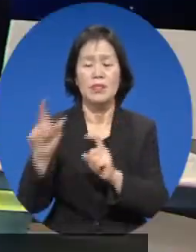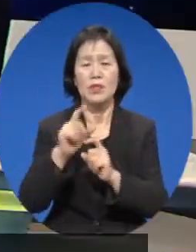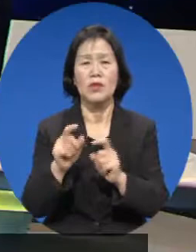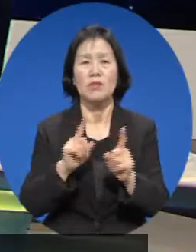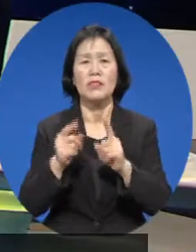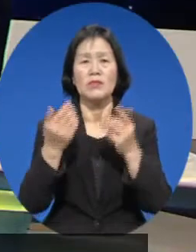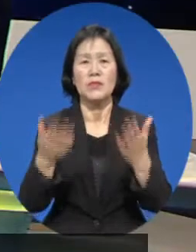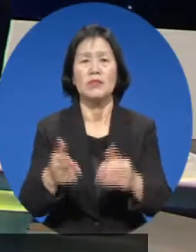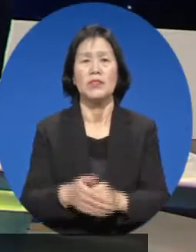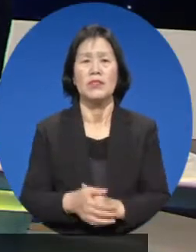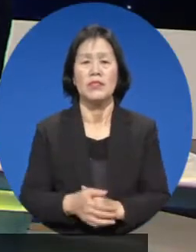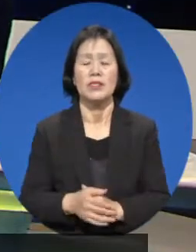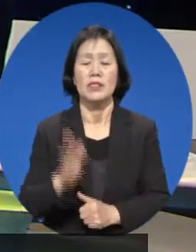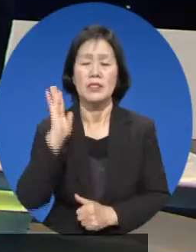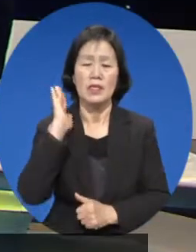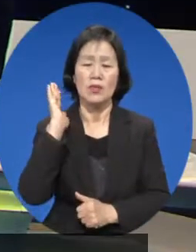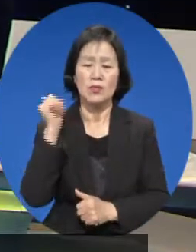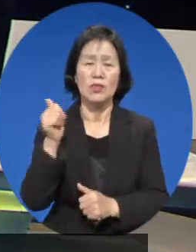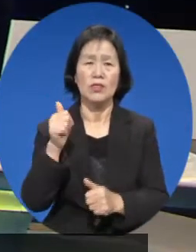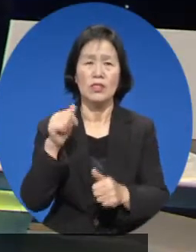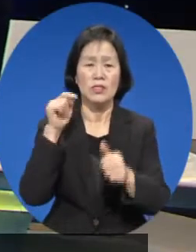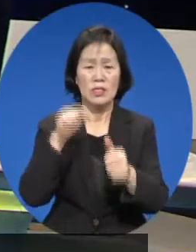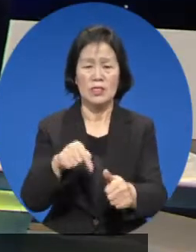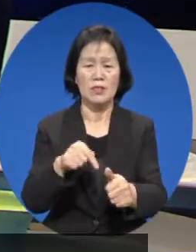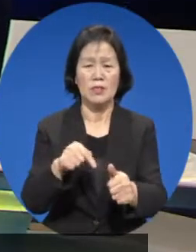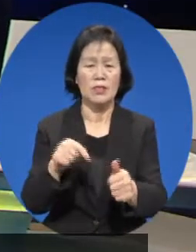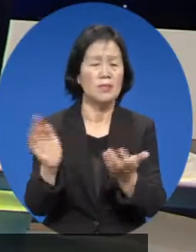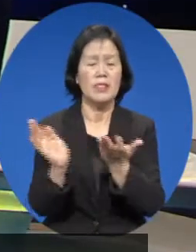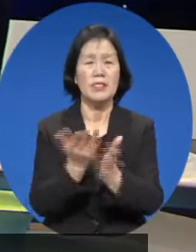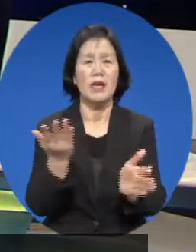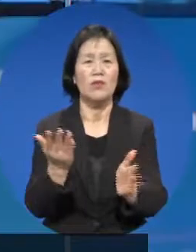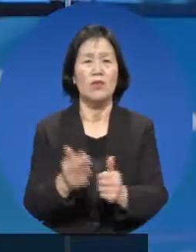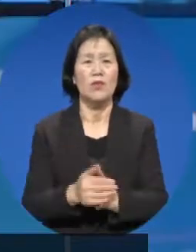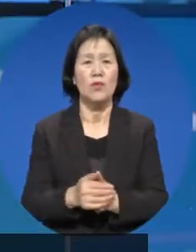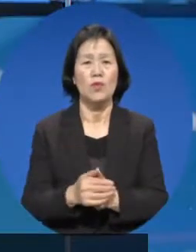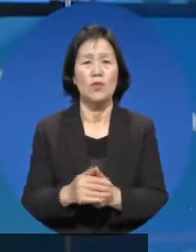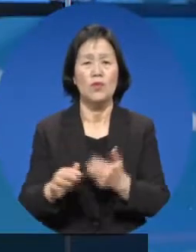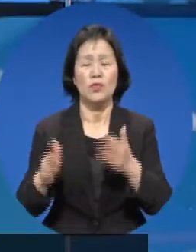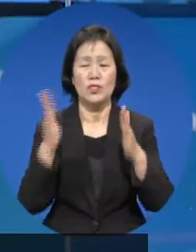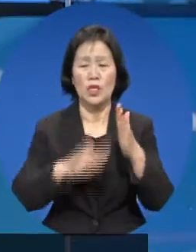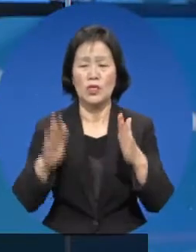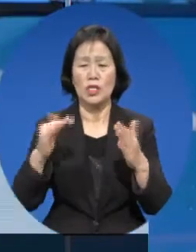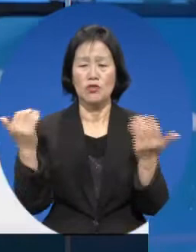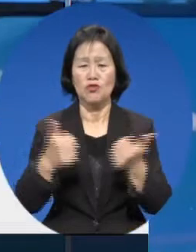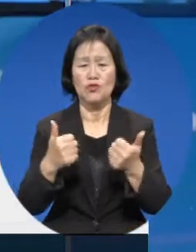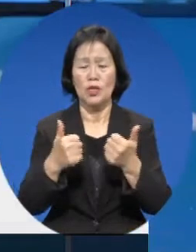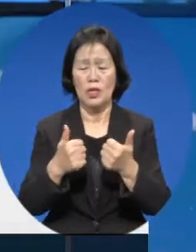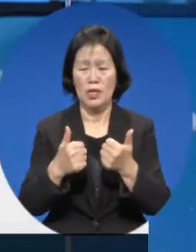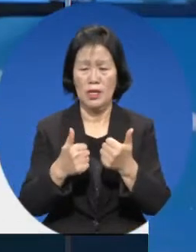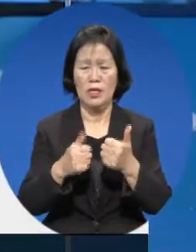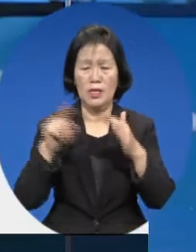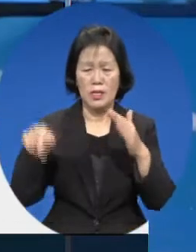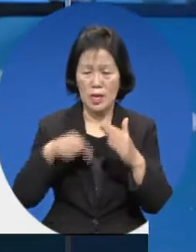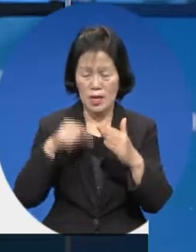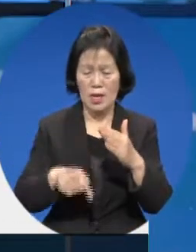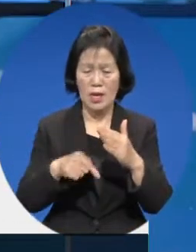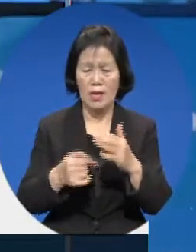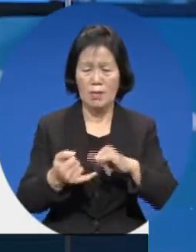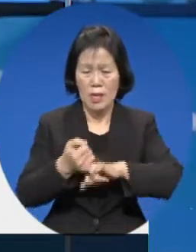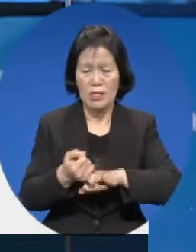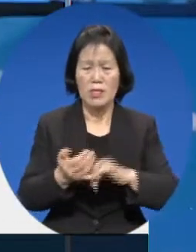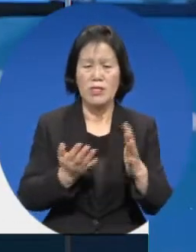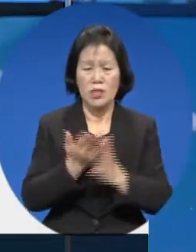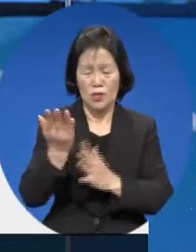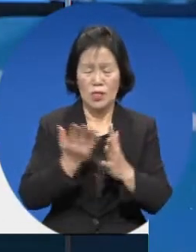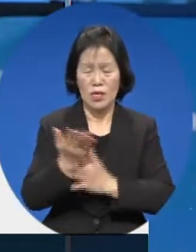대통령이 어떤 지침을 내렸다 그거는 좀 맞지 않는 거구요 왜냐면 현 정기국회에서 반드시 처리하겠다는 게 여당이 여러 차례 연내 대표 가구 원했던 생각합니다